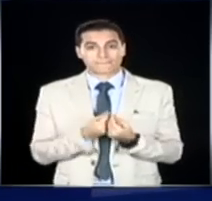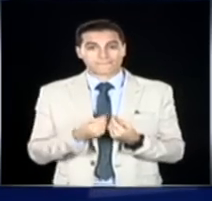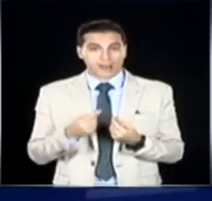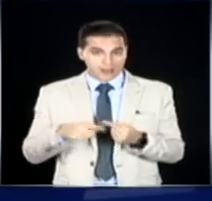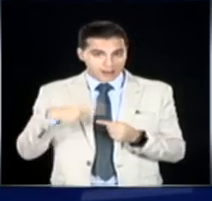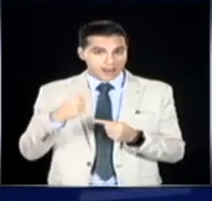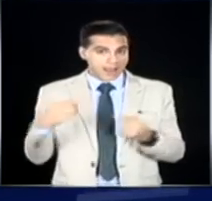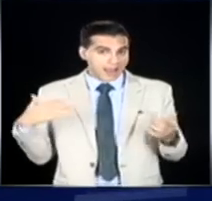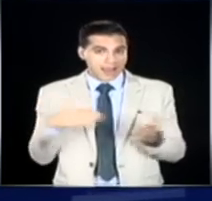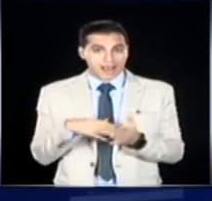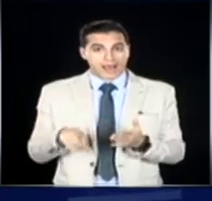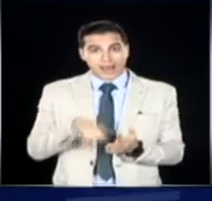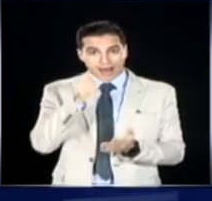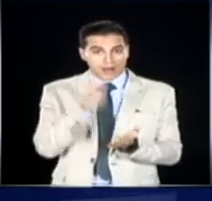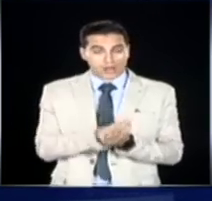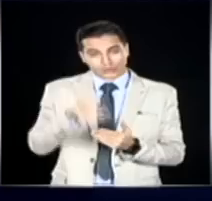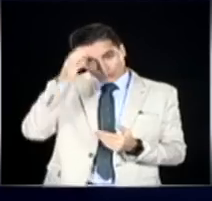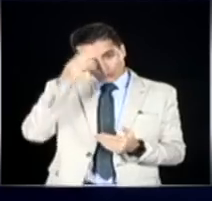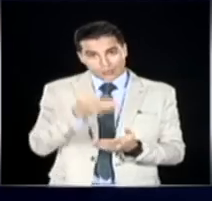مع اخر فقره